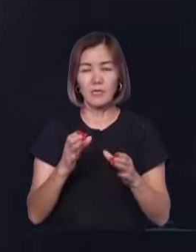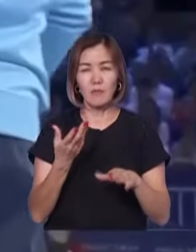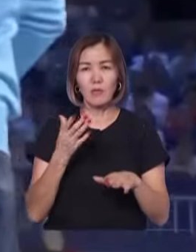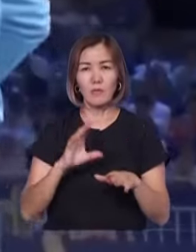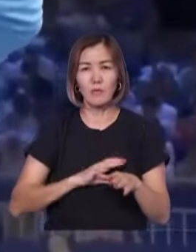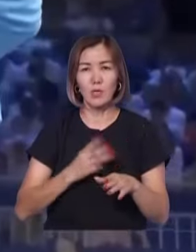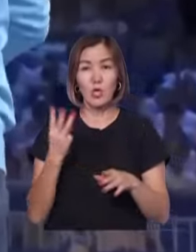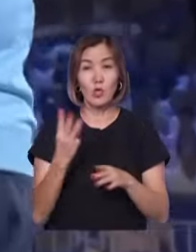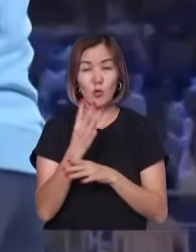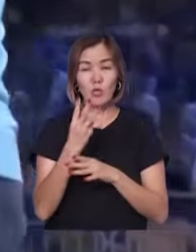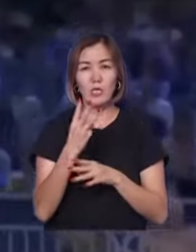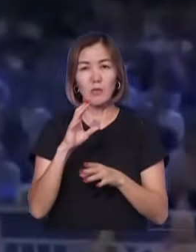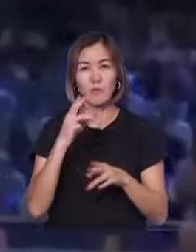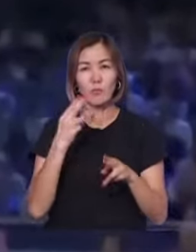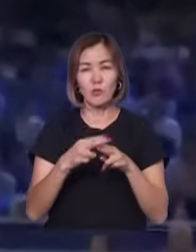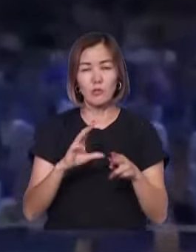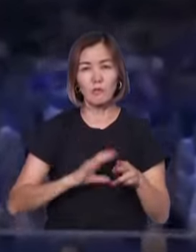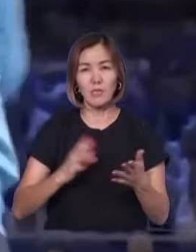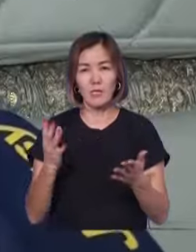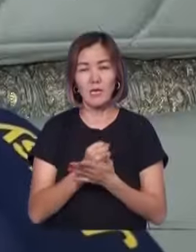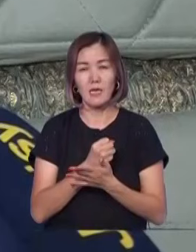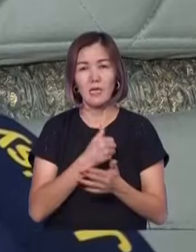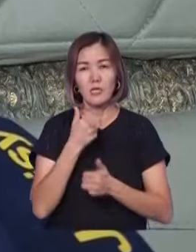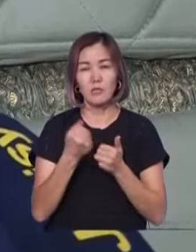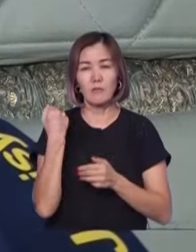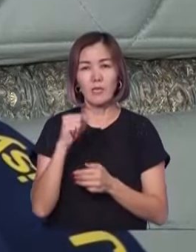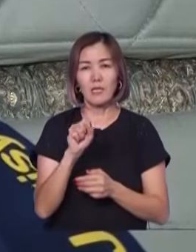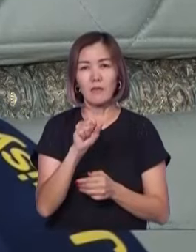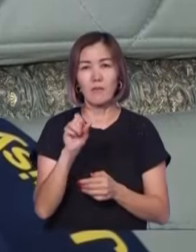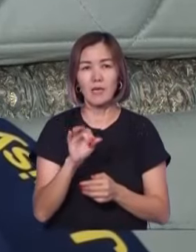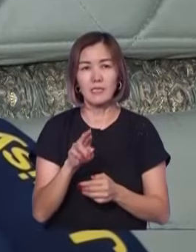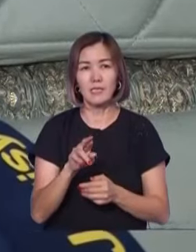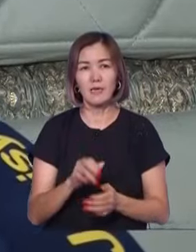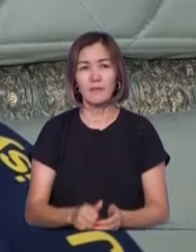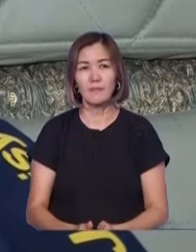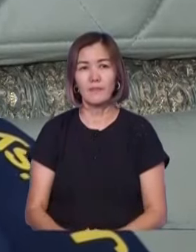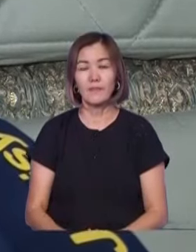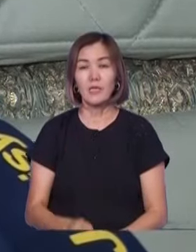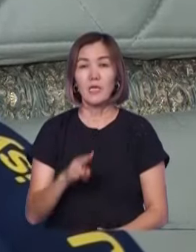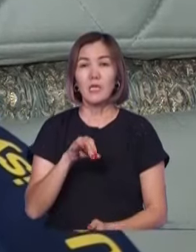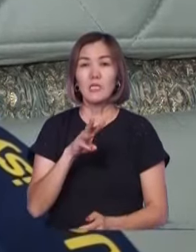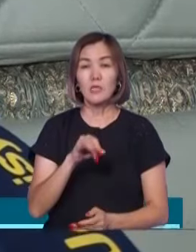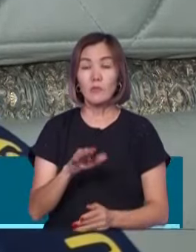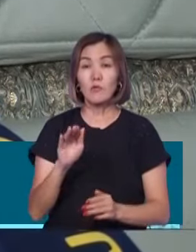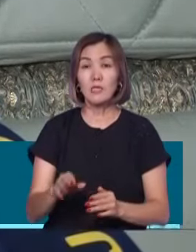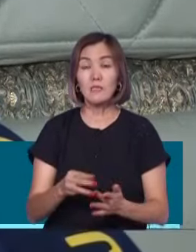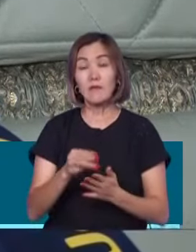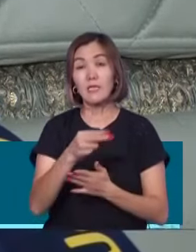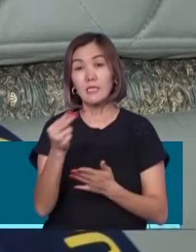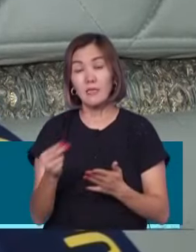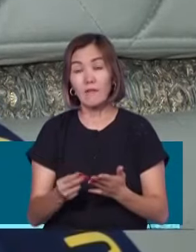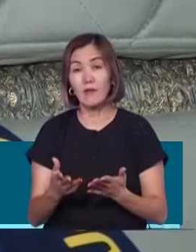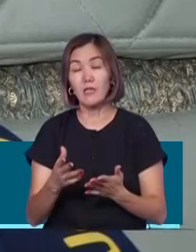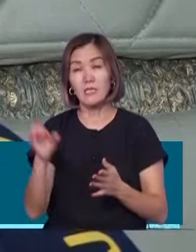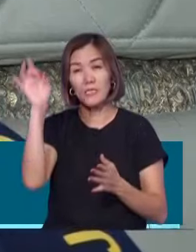трёхкратный бронзовым призёром чемпионата Азии демеу в детстве рисовал портреты